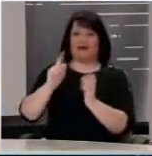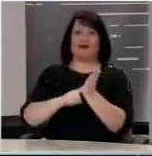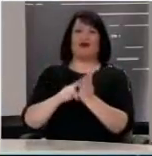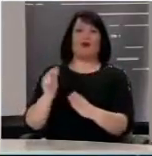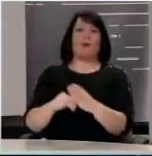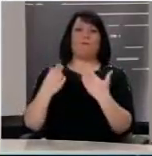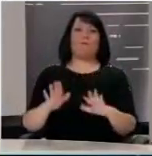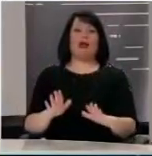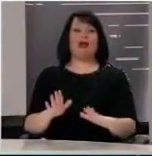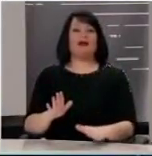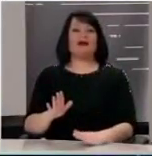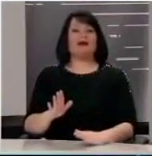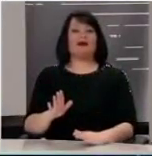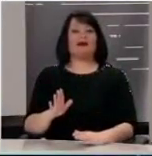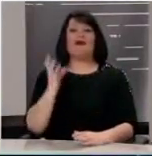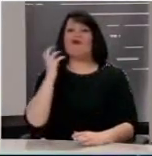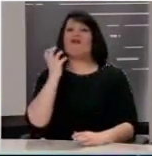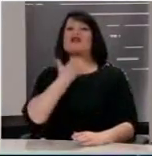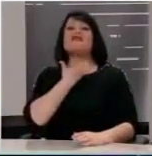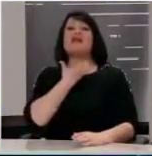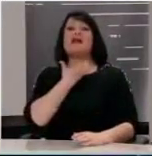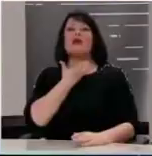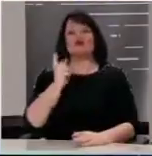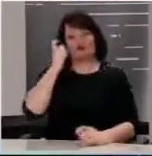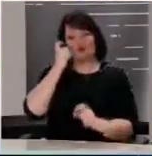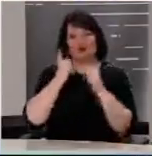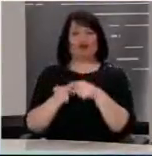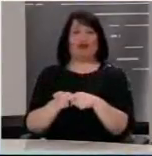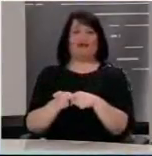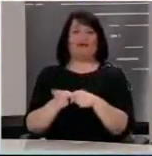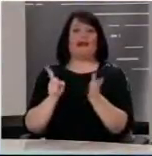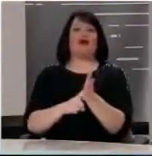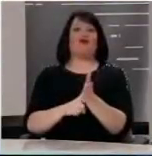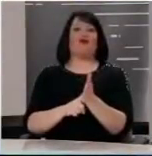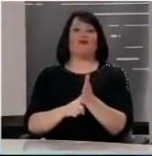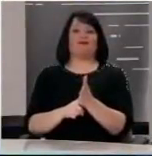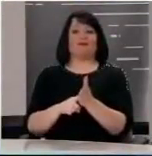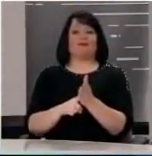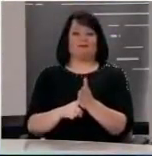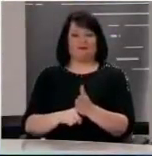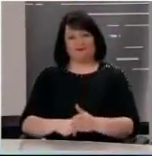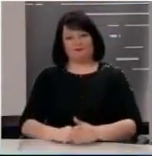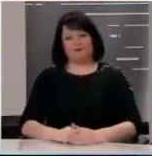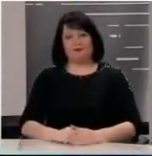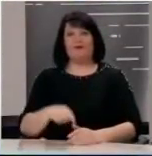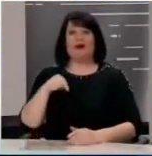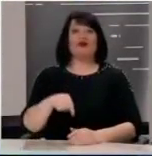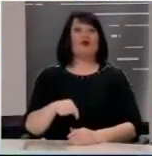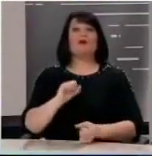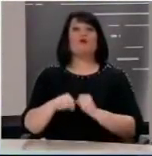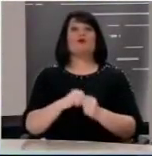ψηφίσετε με πρώτο και καλύτερο τον κύριο Βενιζέλο που ήταν εμπνευστής αυτού του περιβόητου νόμου. Και τώρα